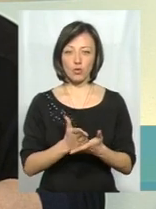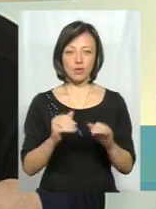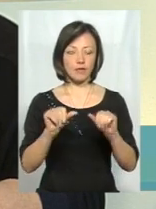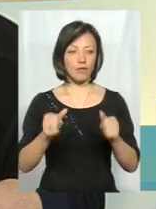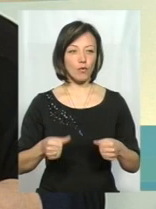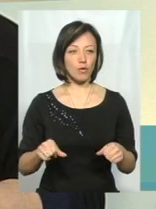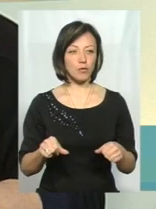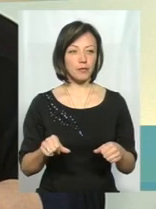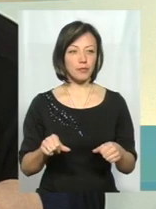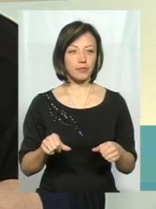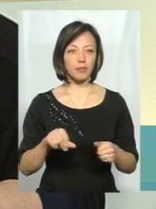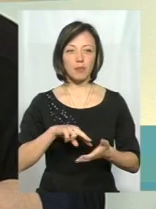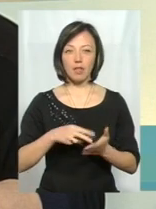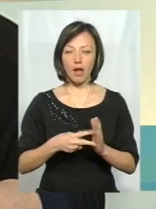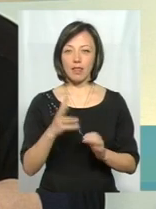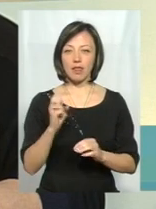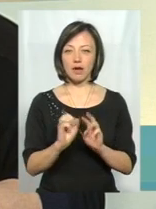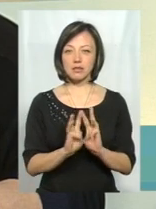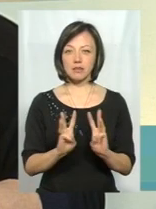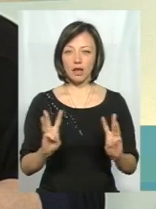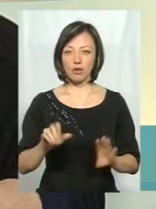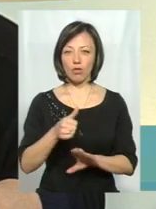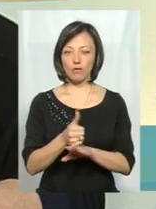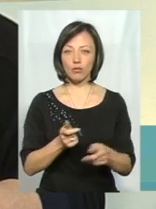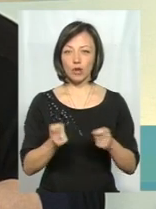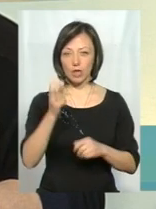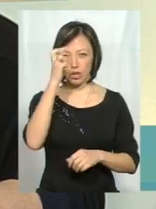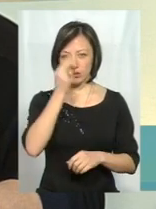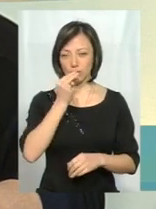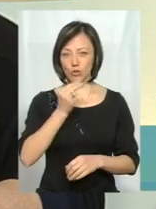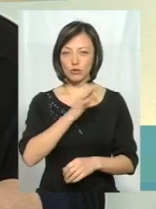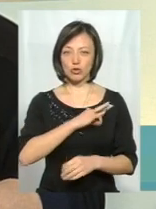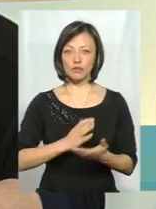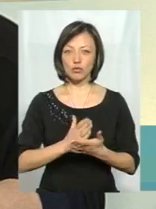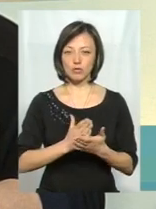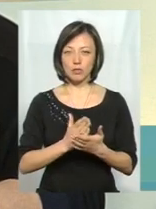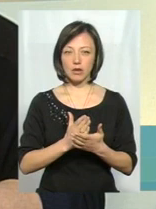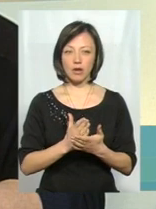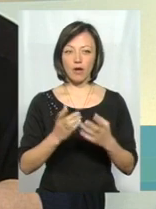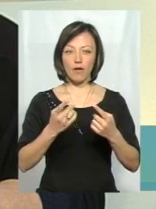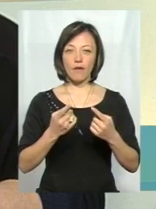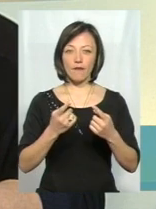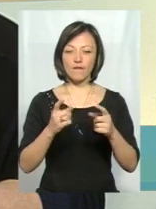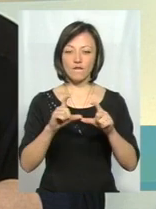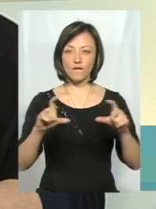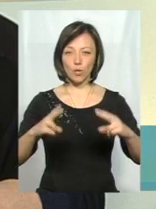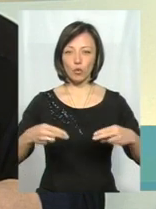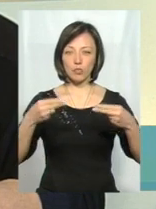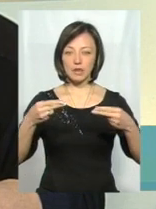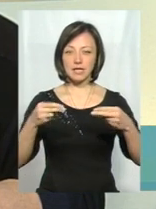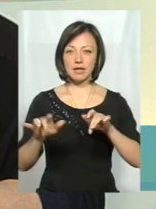формі плану на сайті Головного управління Держпродспоживслужби в рубриці «Діяльність»,